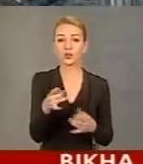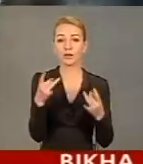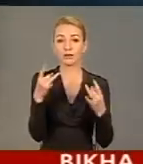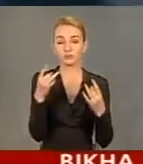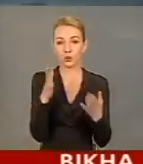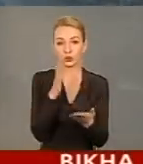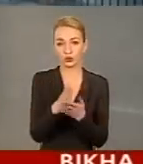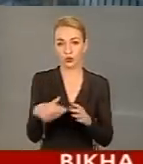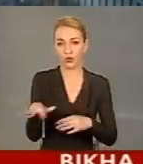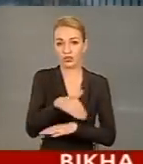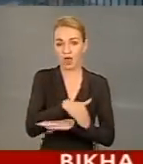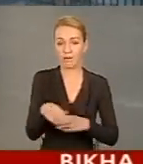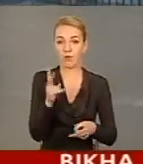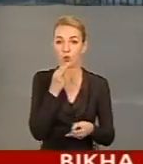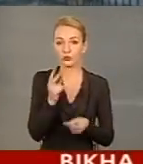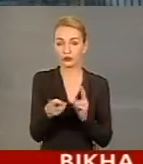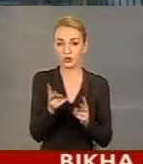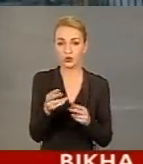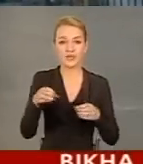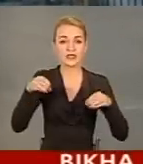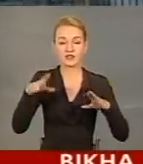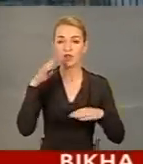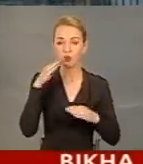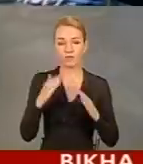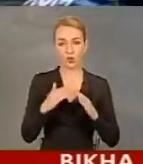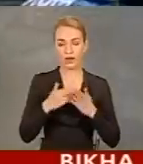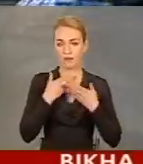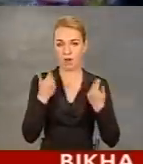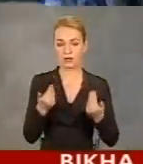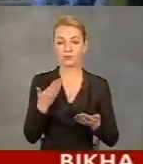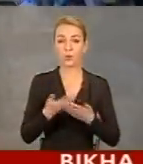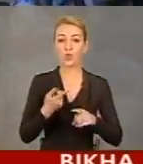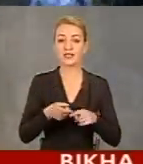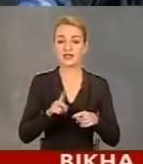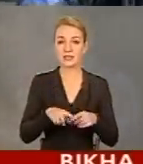неба готують собі їжу, бо ані світла, ані води вдома немає. А ось цим